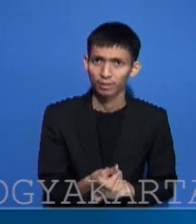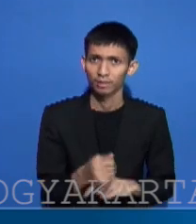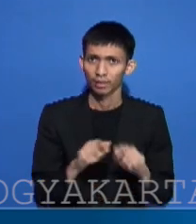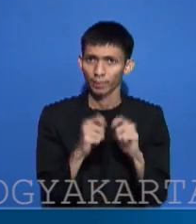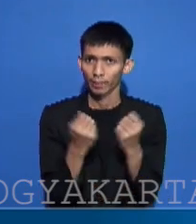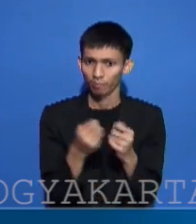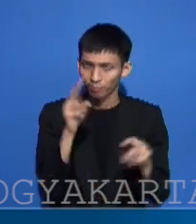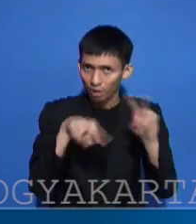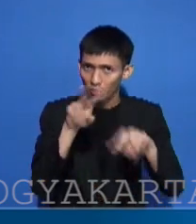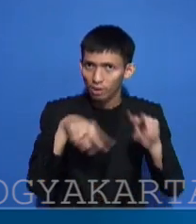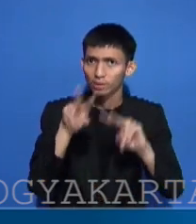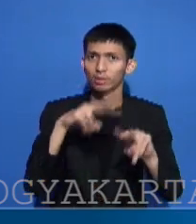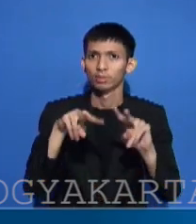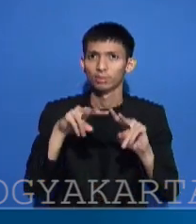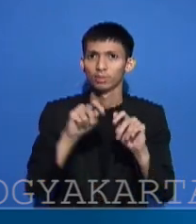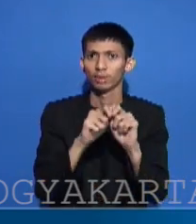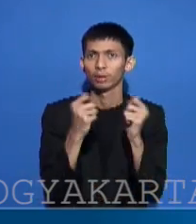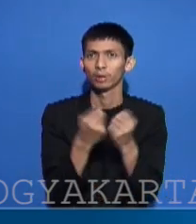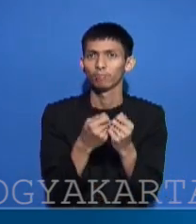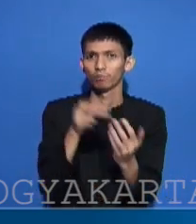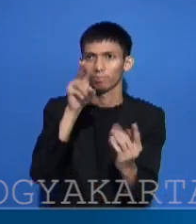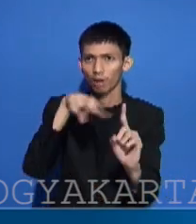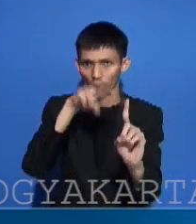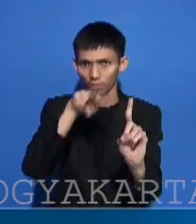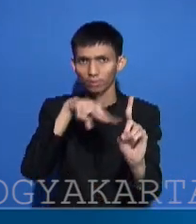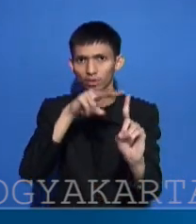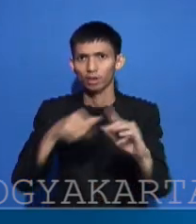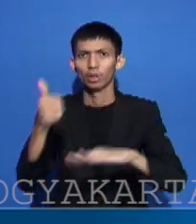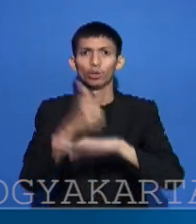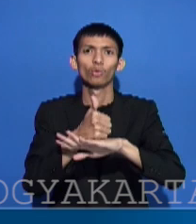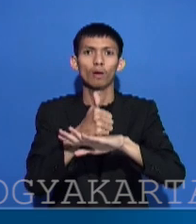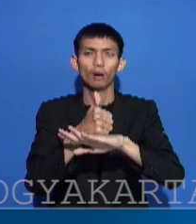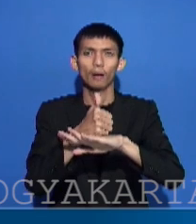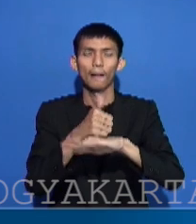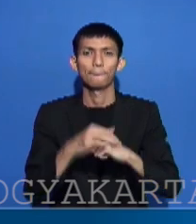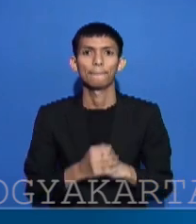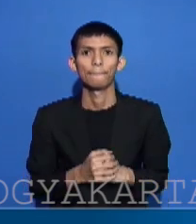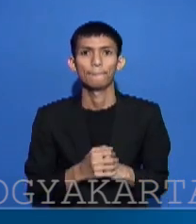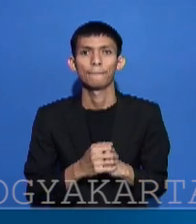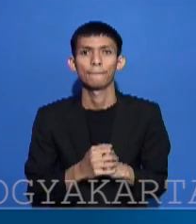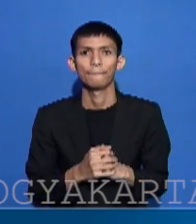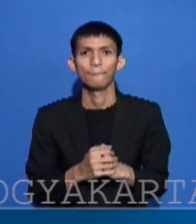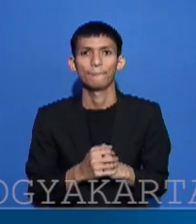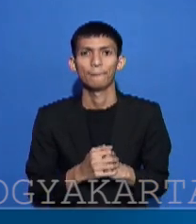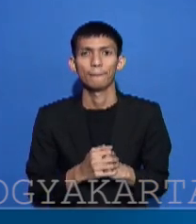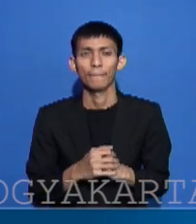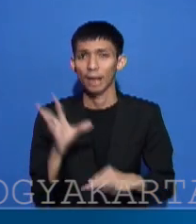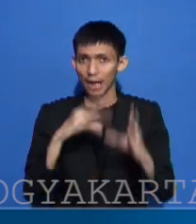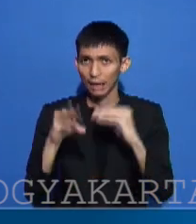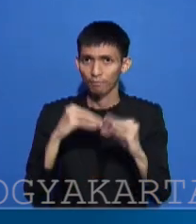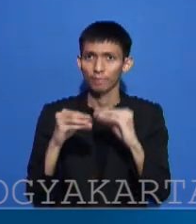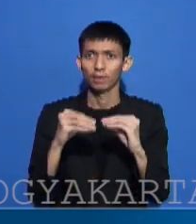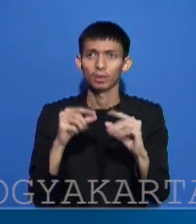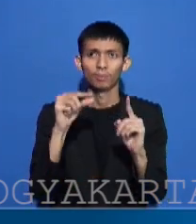bersama Unisula, dan tim verifikasi pencalonan ketua dan anggota MKPIPPAT. Setelah gelaran rapat pleno ke-9